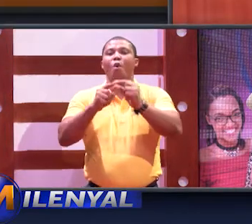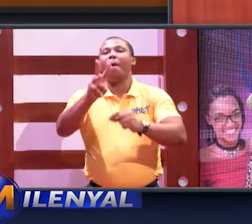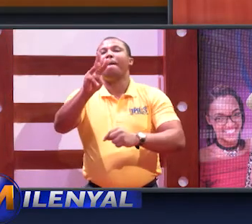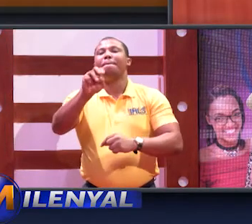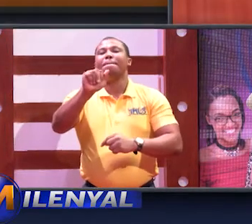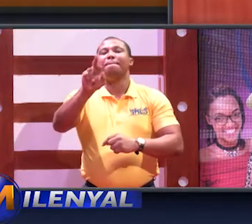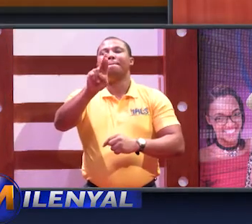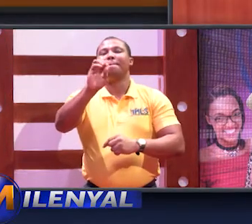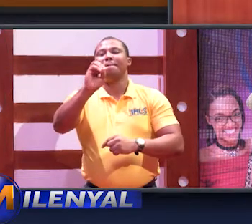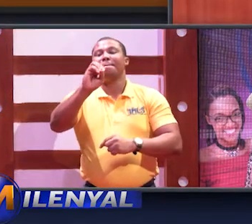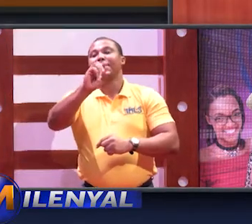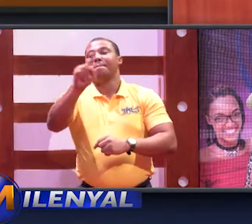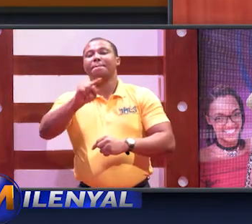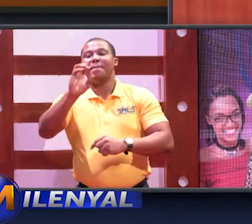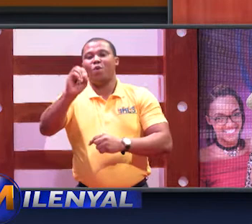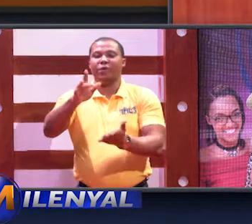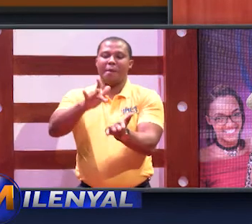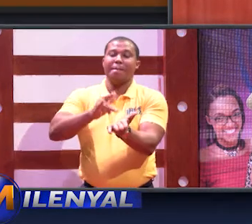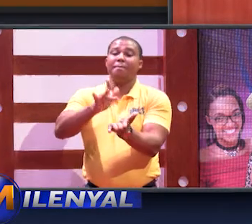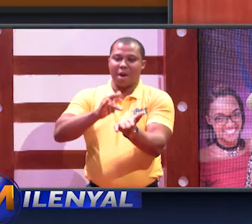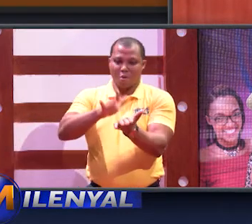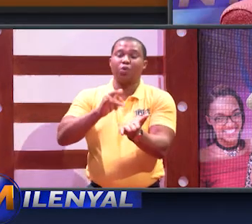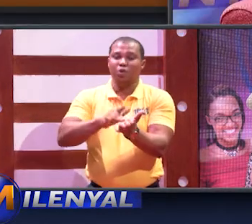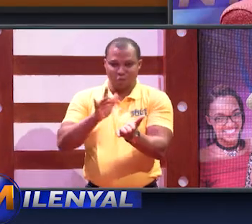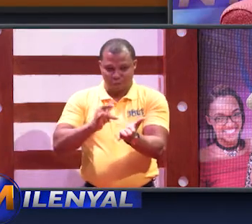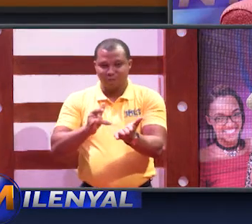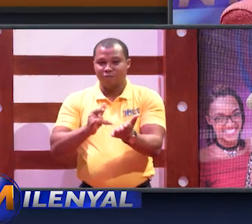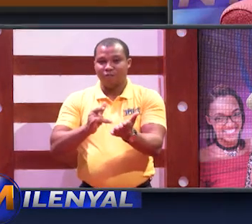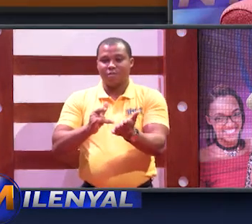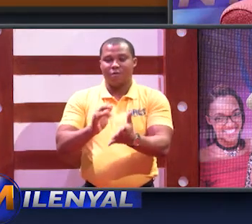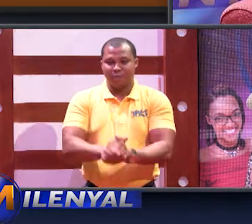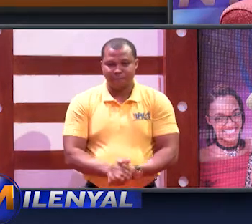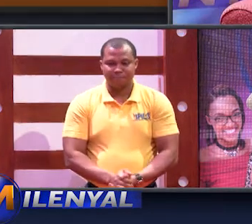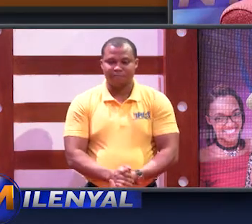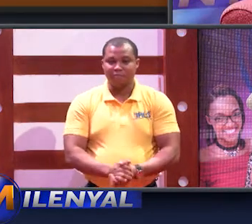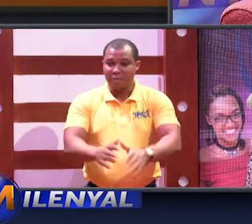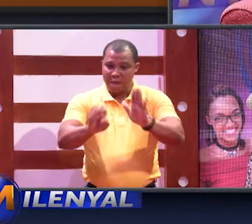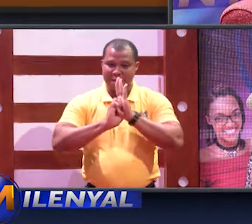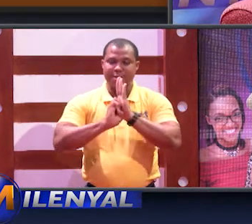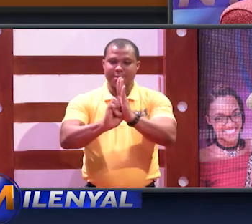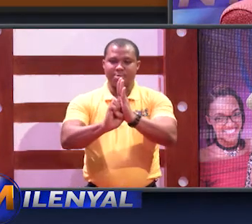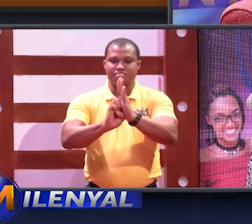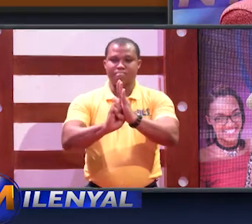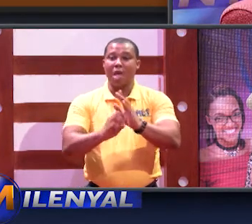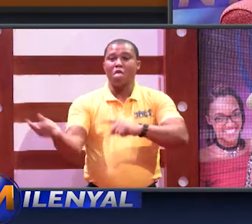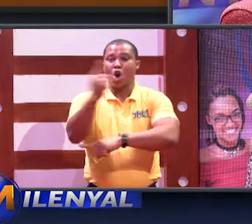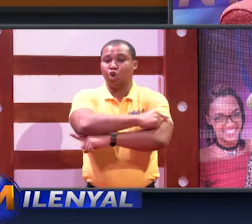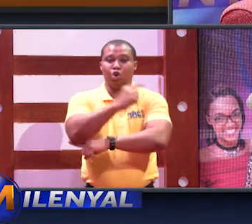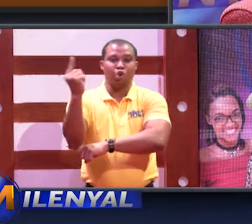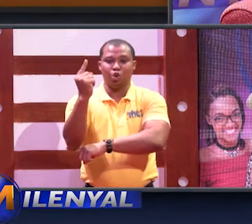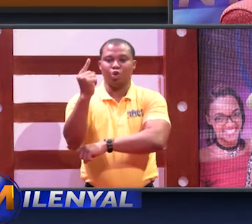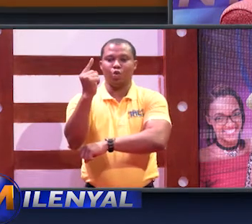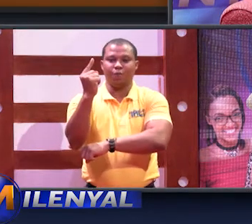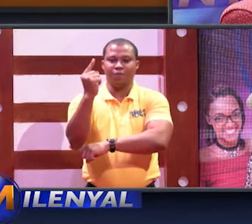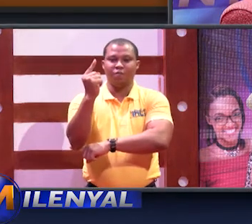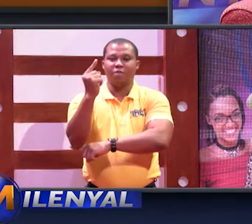Maozo. Yeah, Maozo. OK. Donc ça c'est de spécificité par exemple dans Njuyo